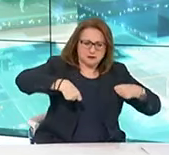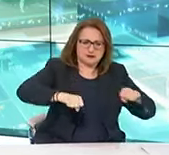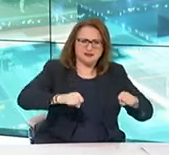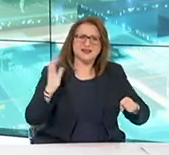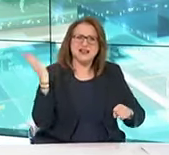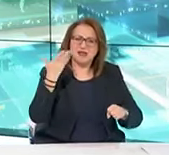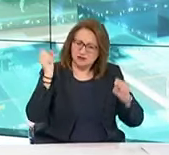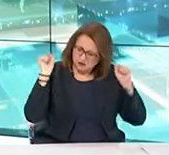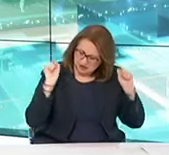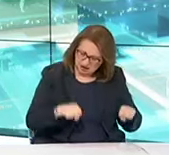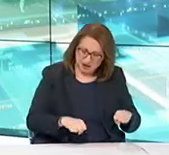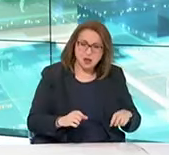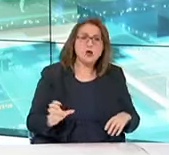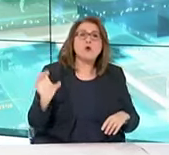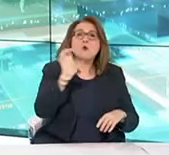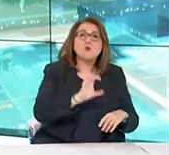και οι αρχαιολογικοί χώροι,